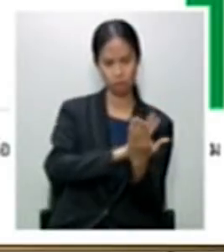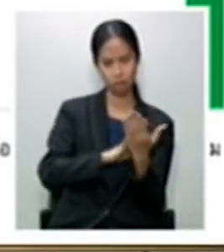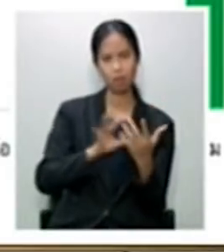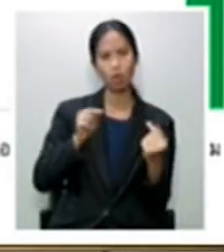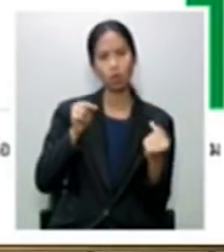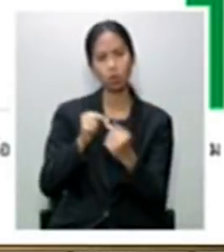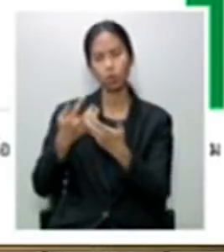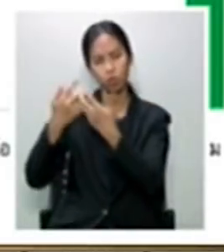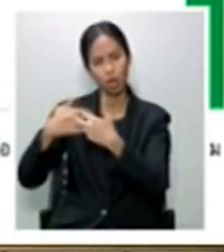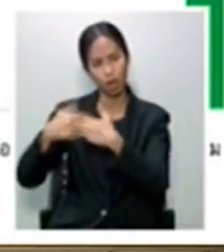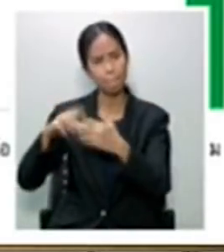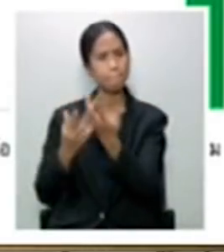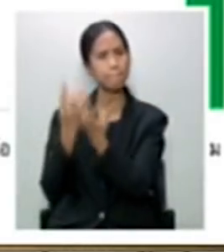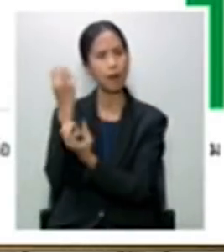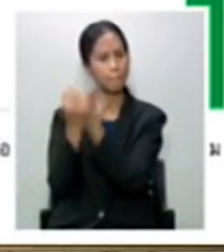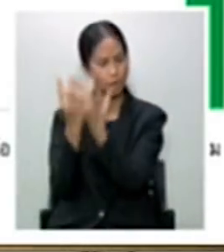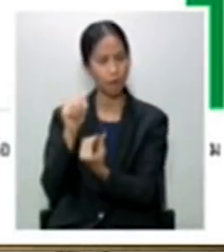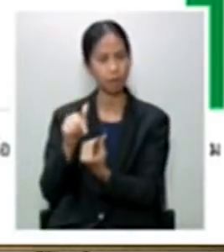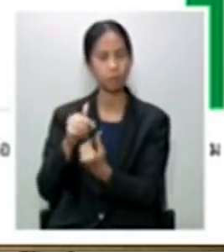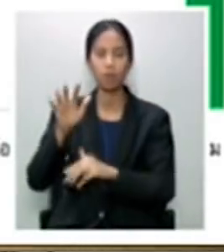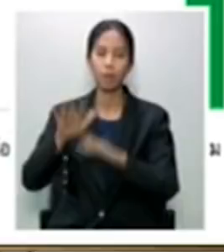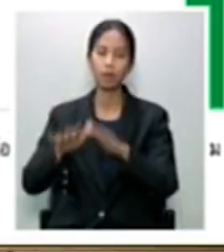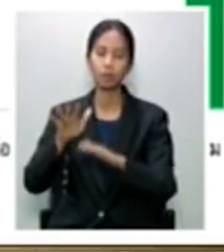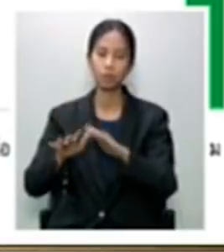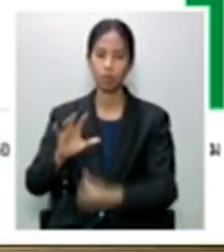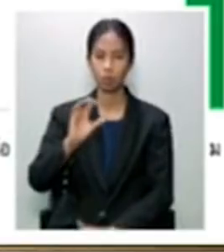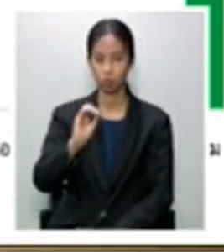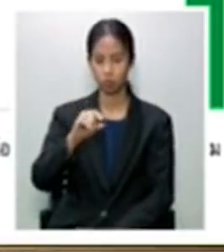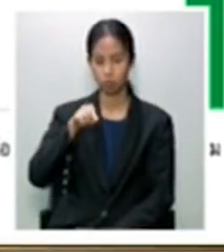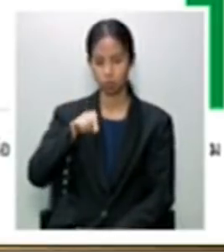ม้ที่มีมูลค่าให้กับเศรษฐกิจไทยอยู่ที่